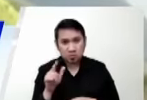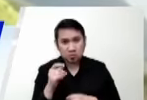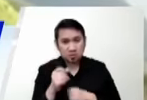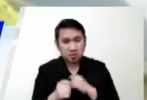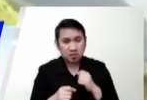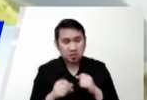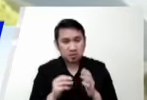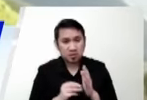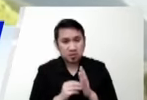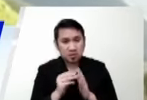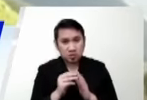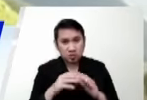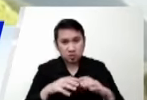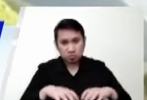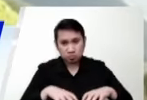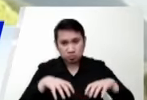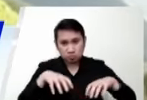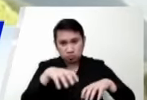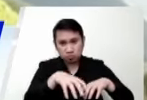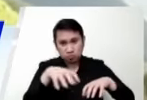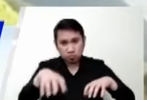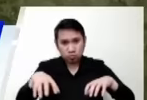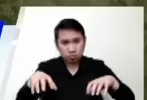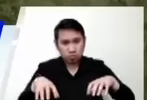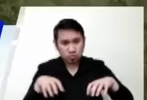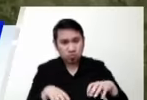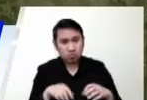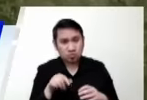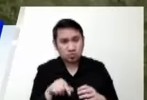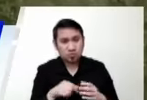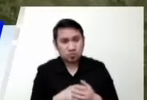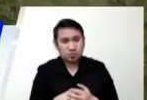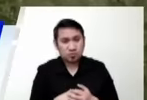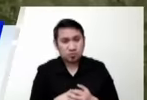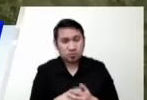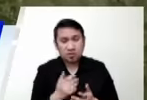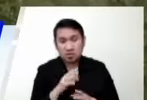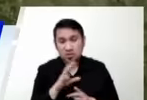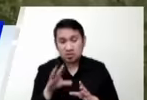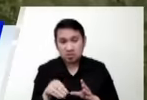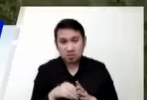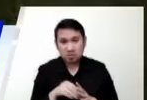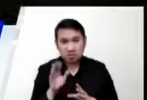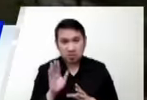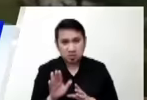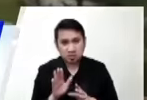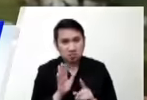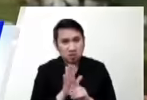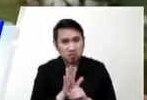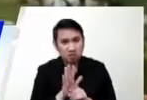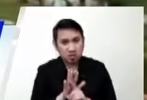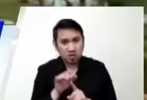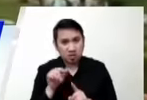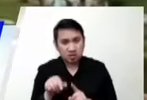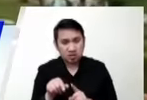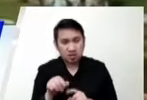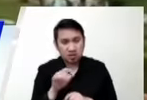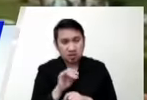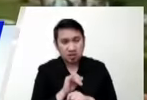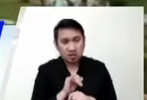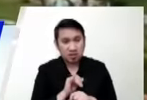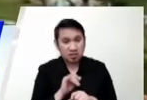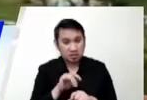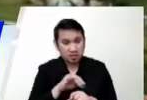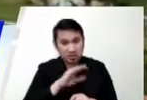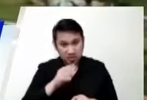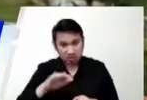ang natatanging geological identity ng isla, kasama ang tanyag na Chocolate Hills. Pero sa loob lang ng ilang